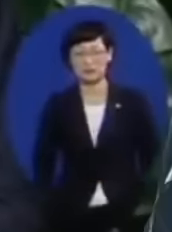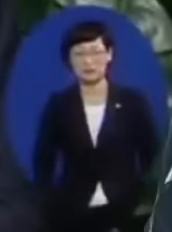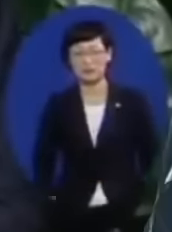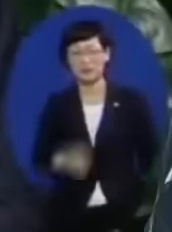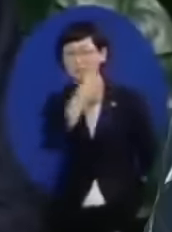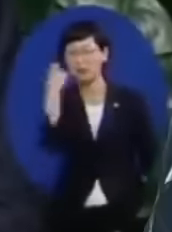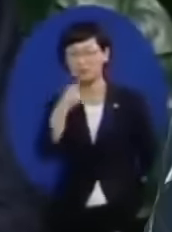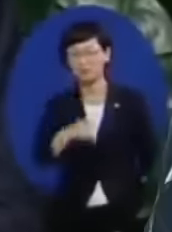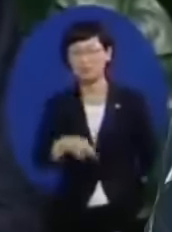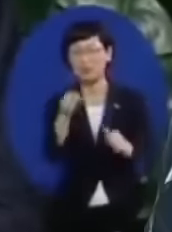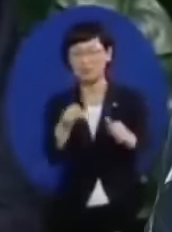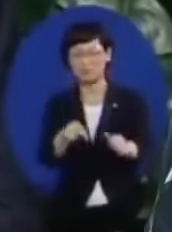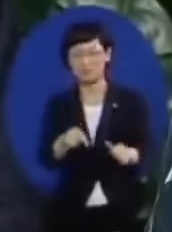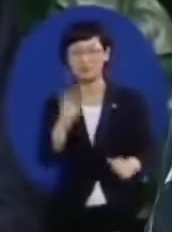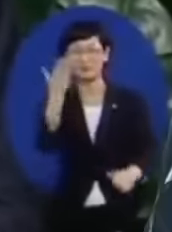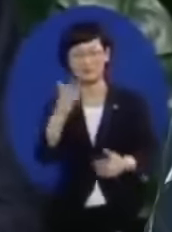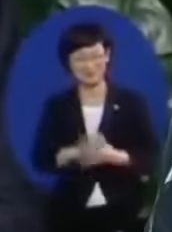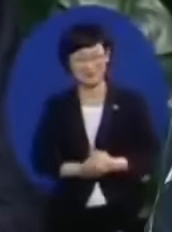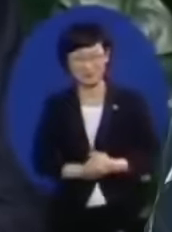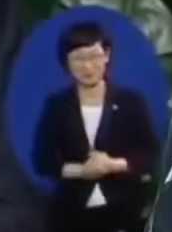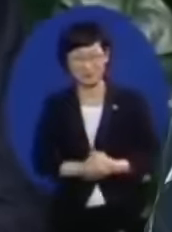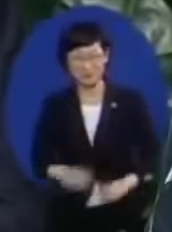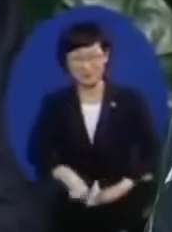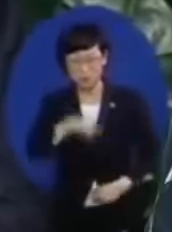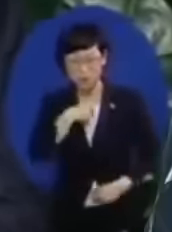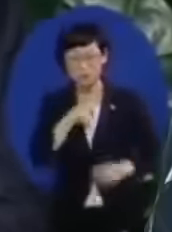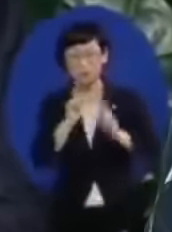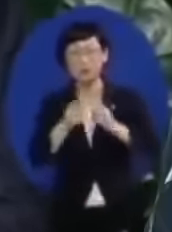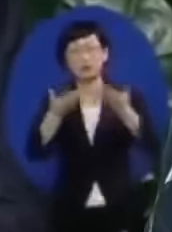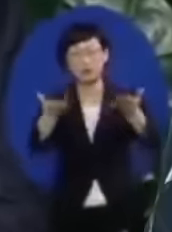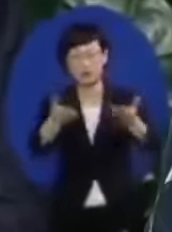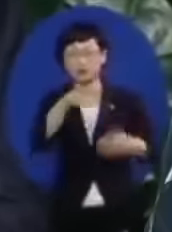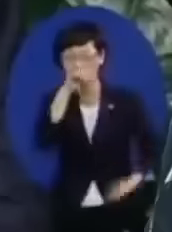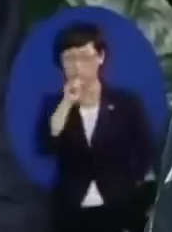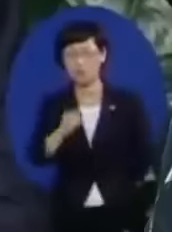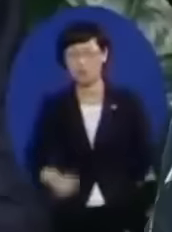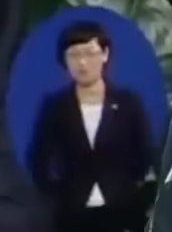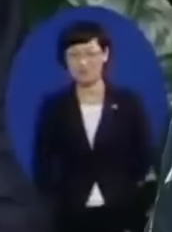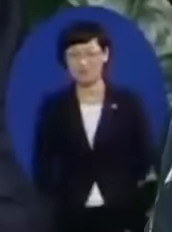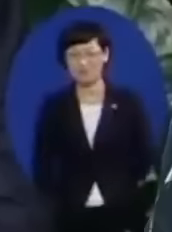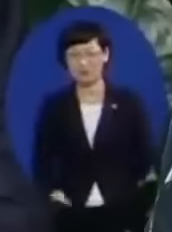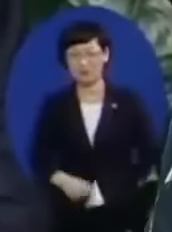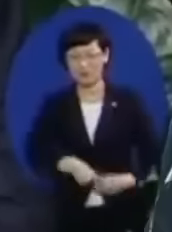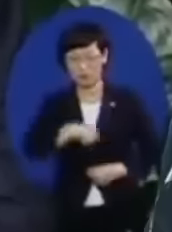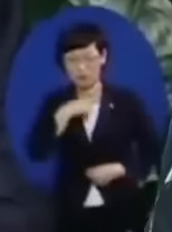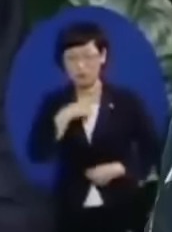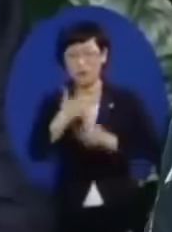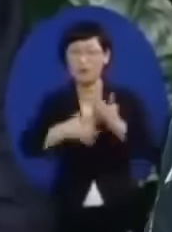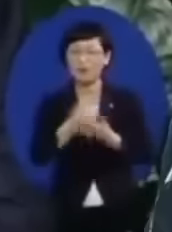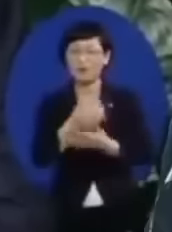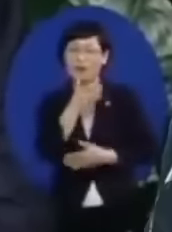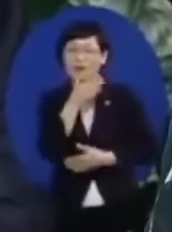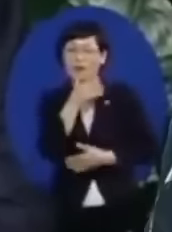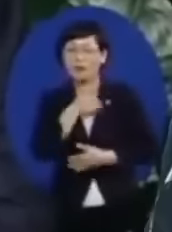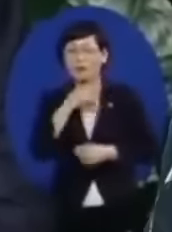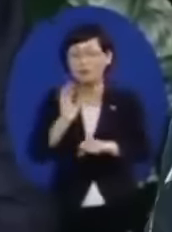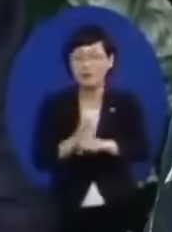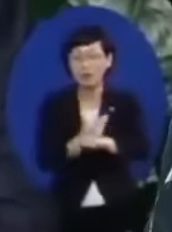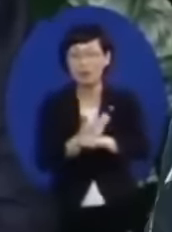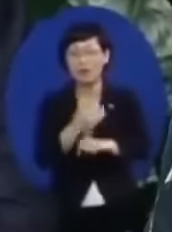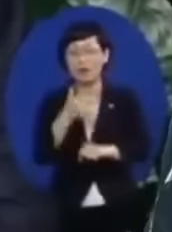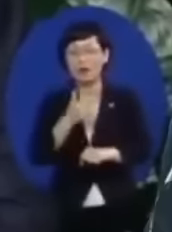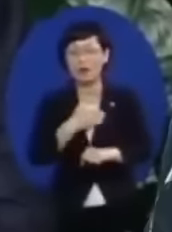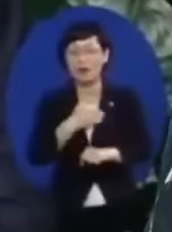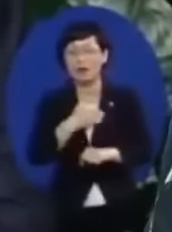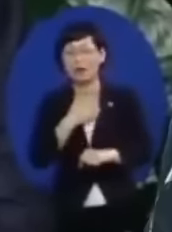닥쳐라, 그렇게 말씀하는 것입니다. 솔직한 거 좋아하십니다. 하나님은 솔직히 하나님 나 잘못했습니다, 할